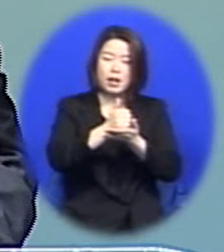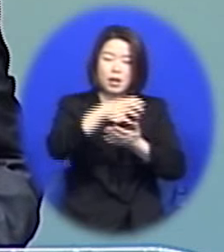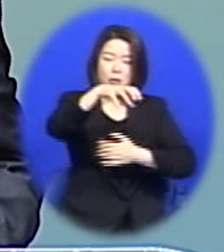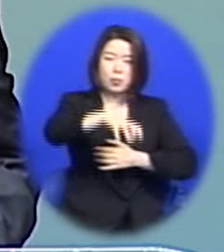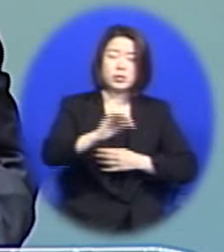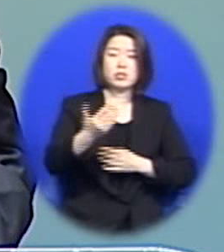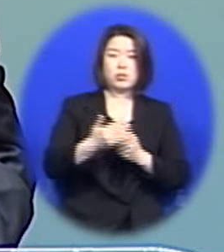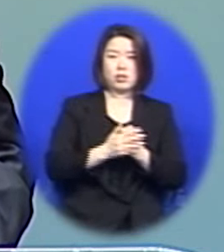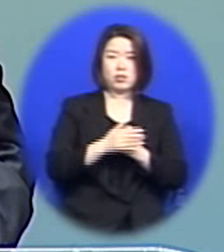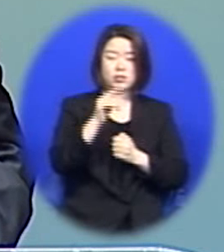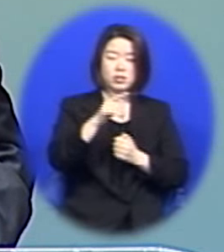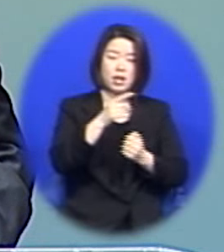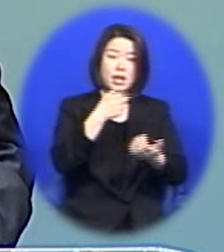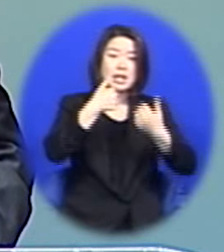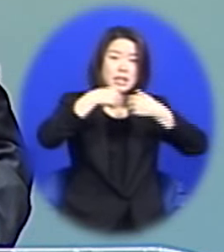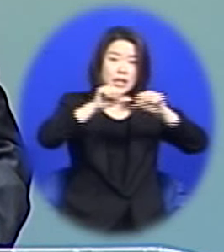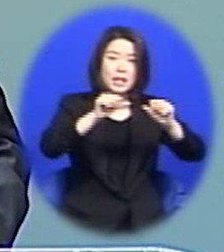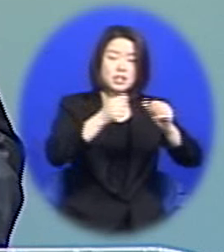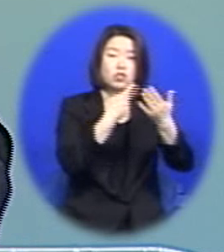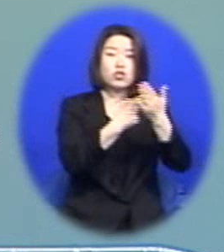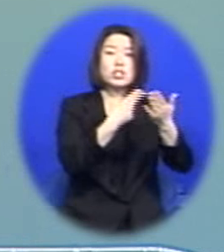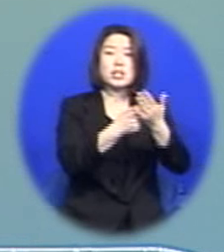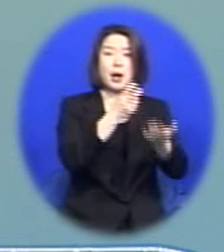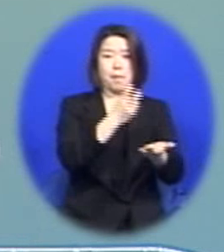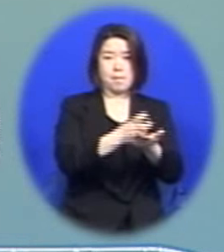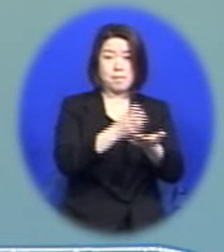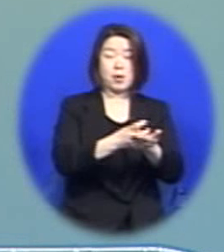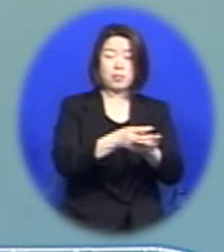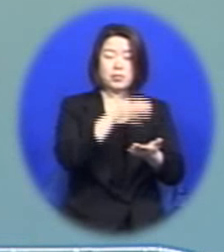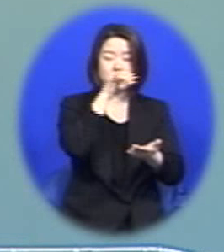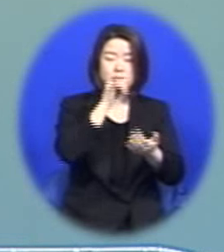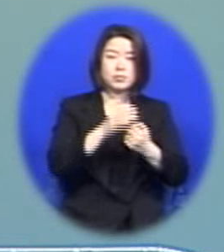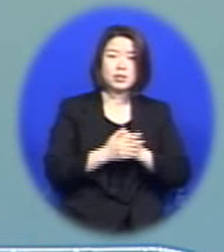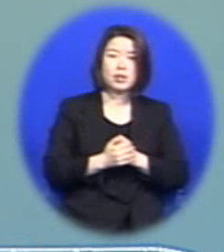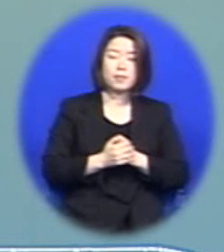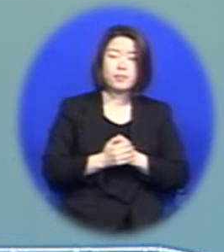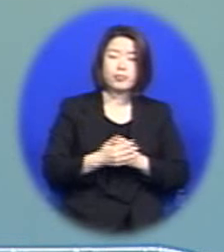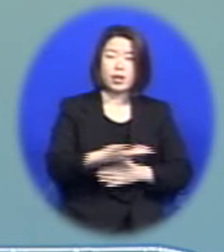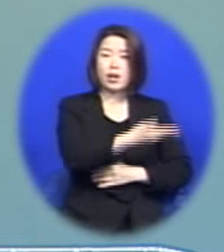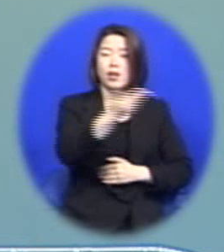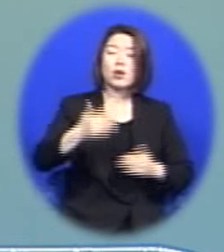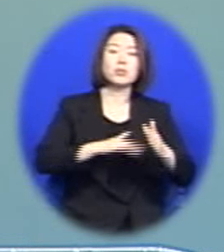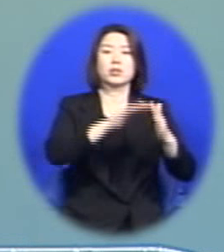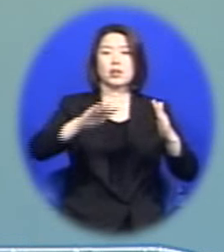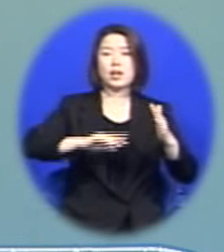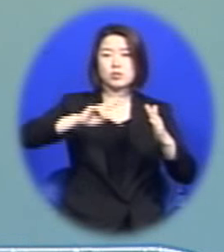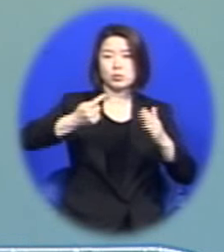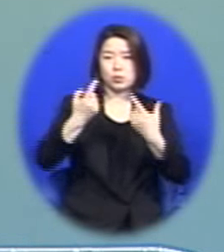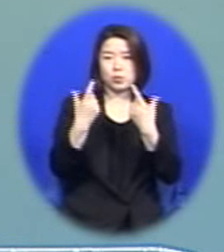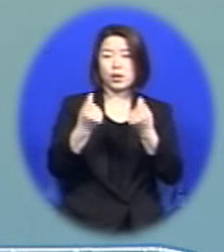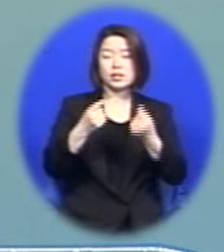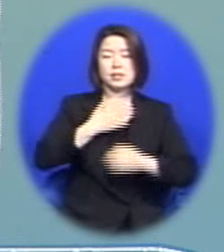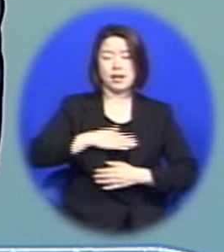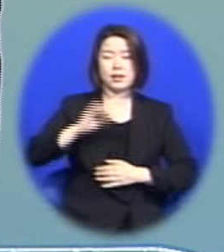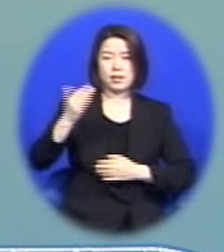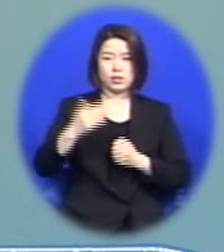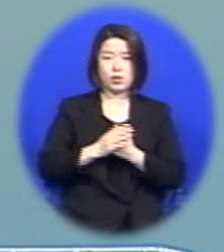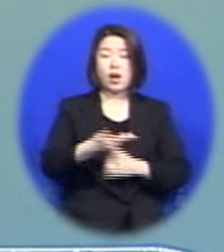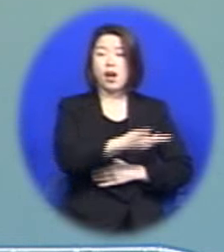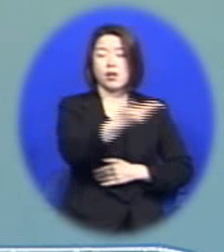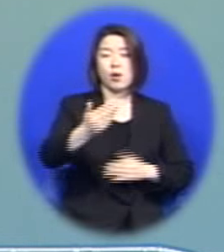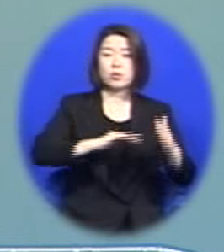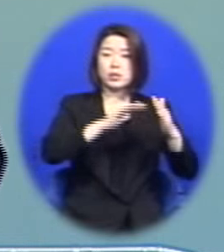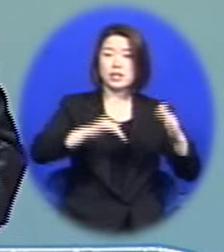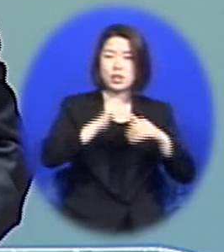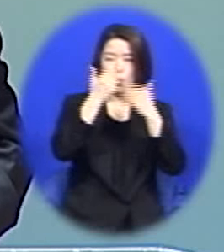그게 깨진 유리창의 법칙 2 여러분 가정도 똑같은거 아실 되요 여러분의 가정이